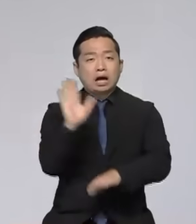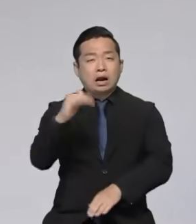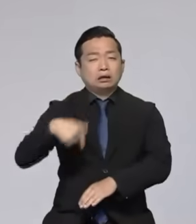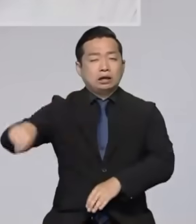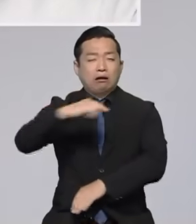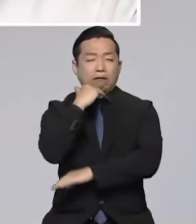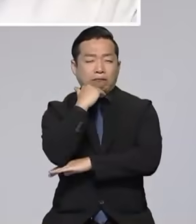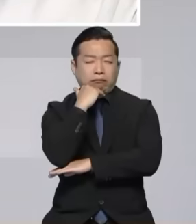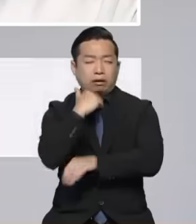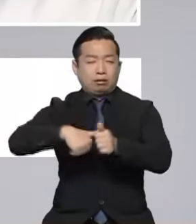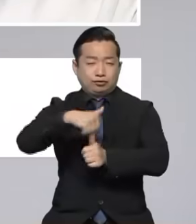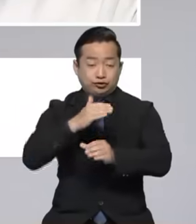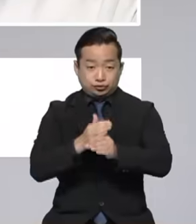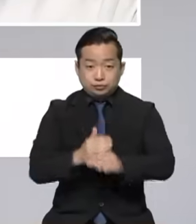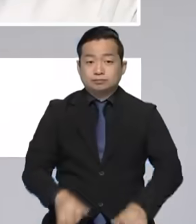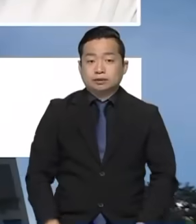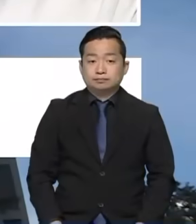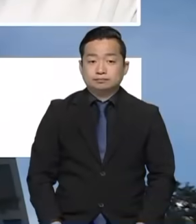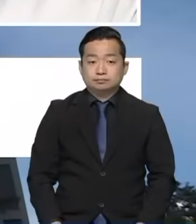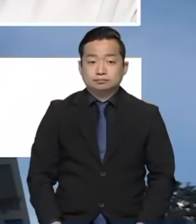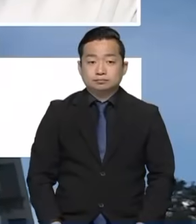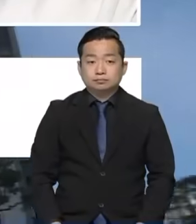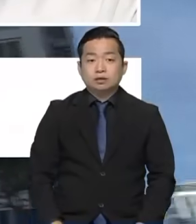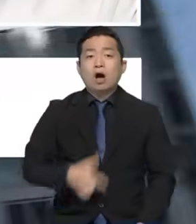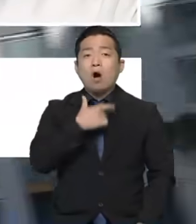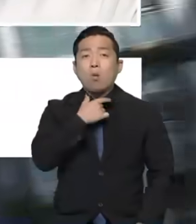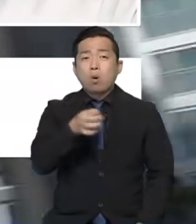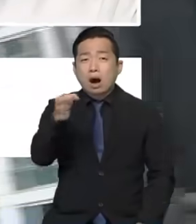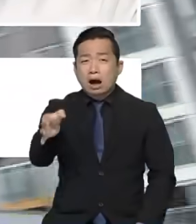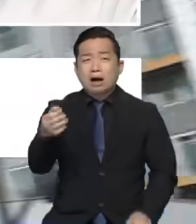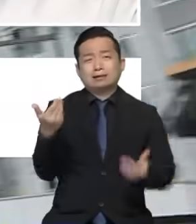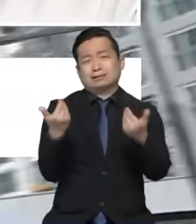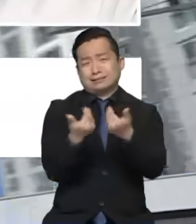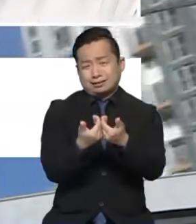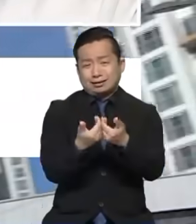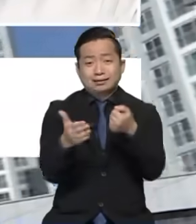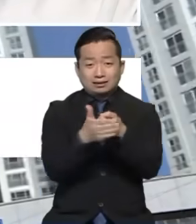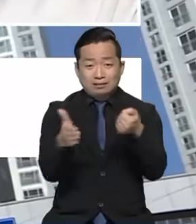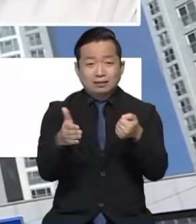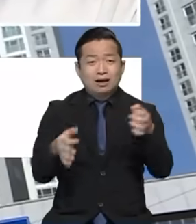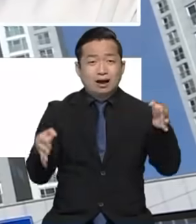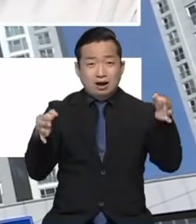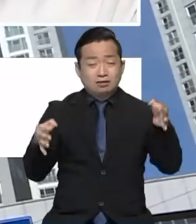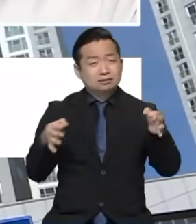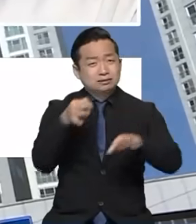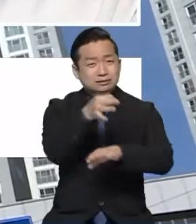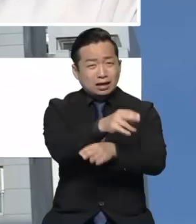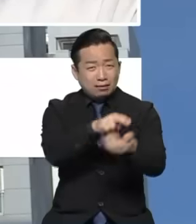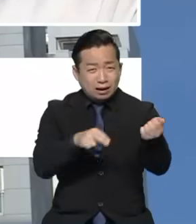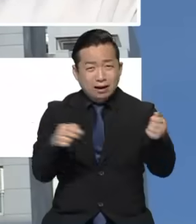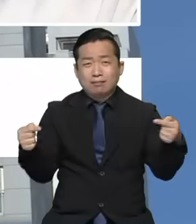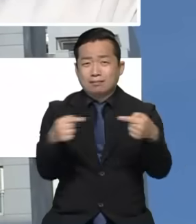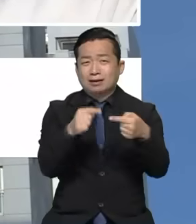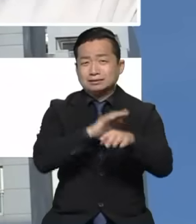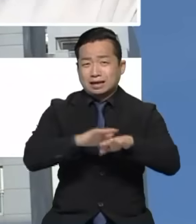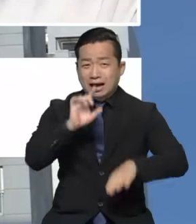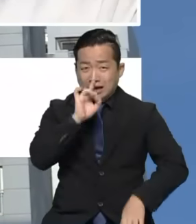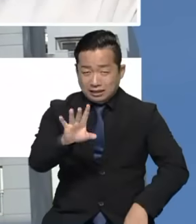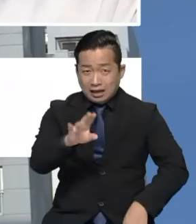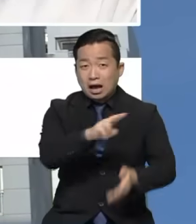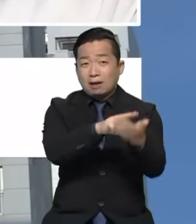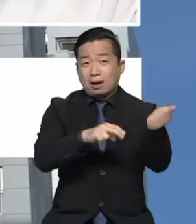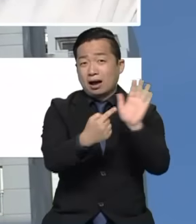부추깁니다. 호가 차이가 있다 보니까 거래가 잘 성사가 안 되는 거죠. 당장 해소될 상황은 아닌 것 같고요. 오히려 매물이 더